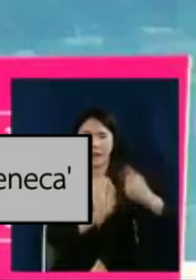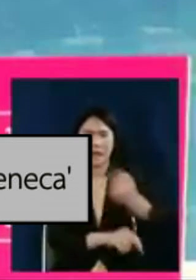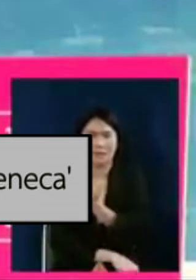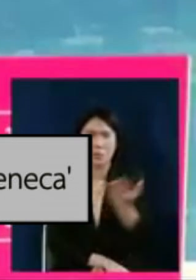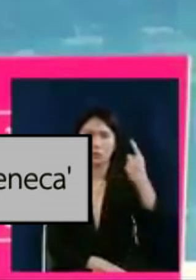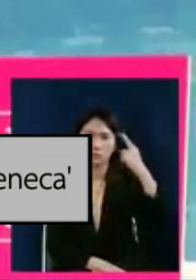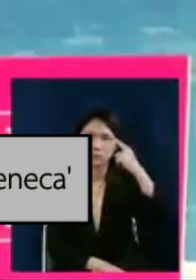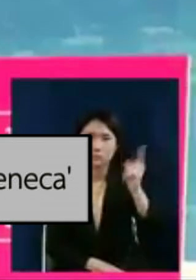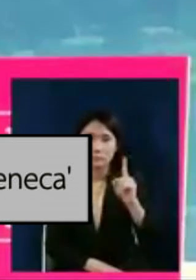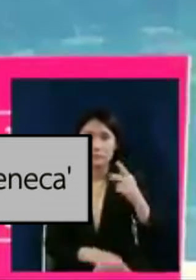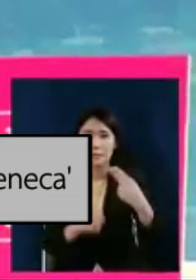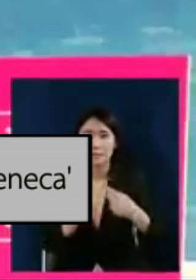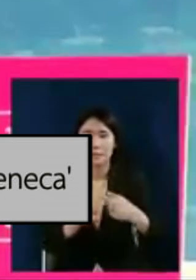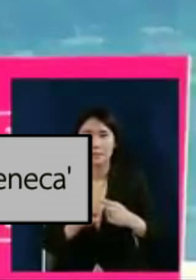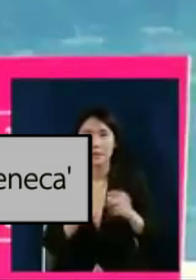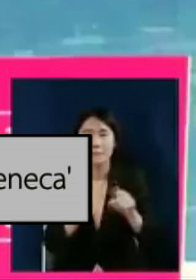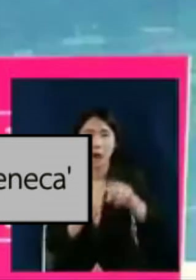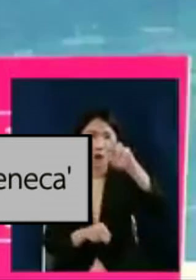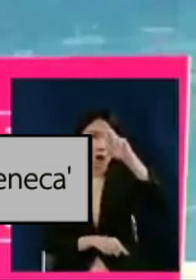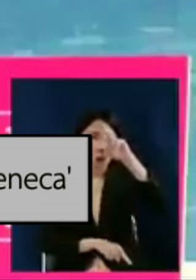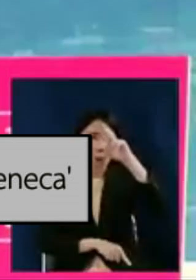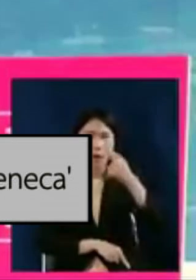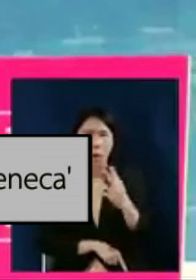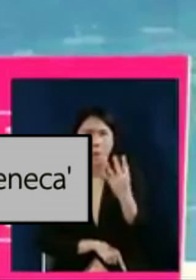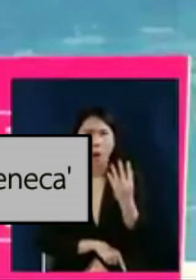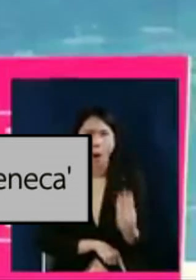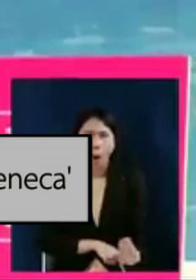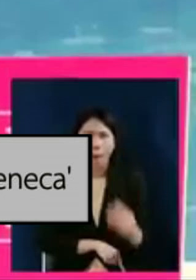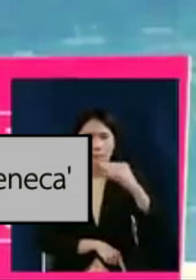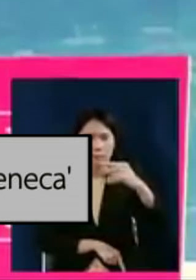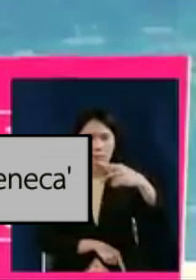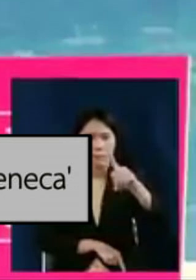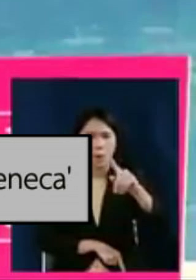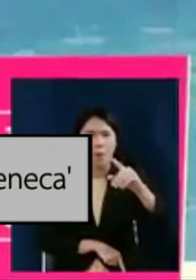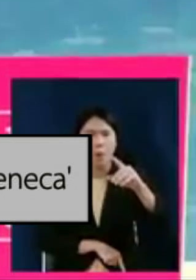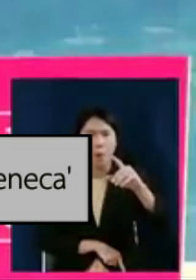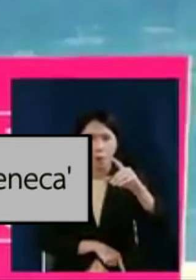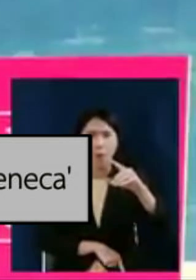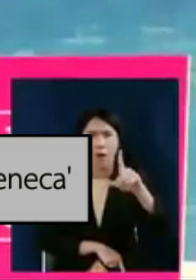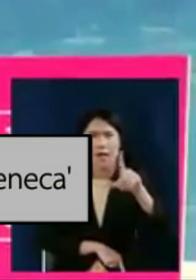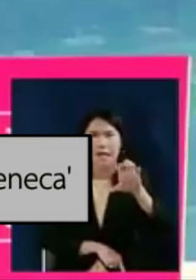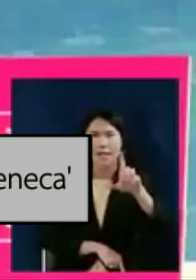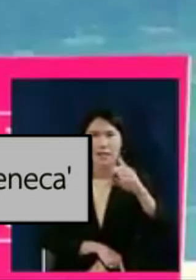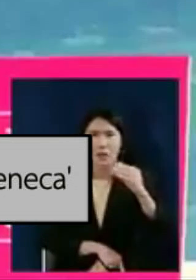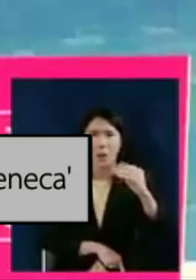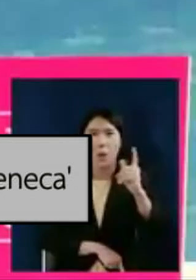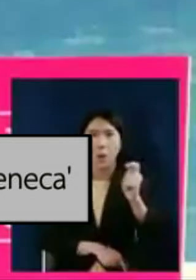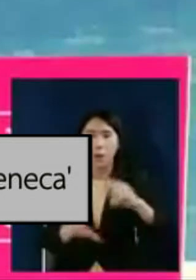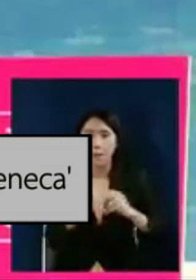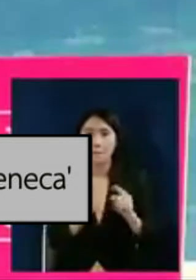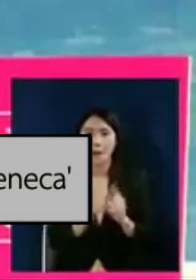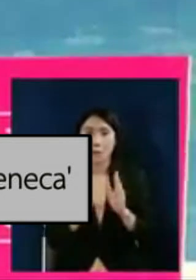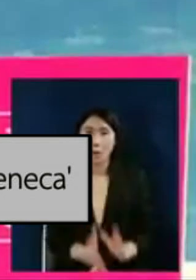รู้จักดีก็คือ polioนะครับคือโปลิโอที่เราฉีดให้กับเด็กนี่นะครับเป็นโปลิโอชนิดฉีด